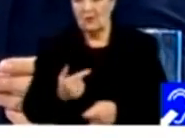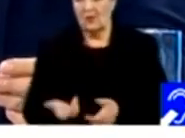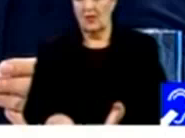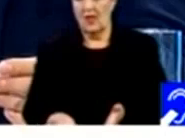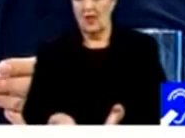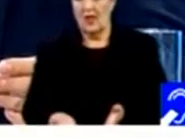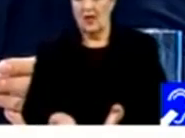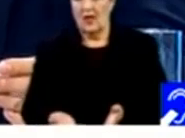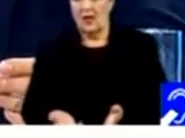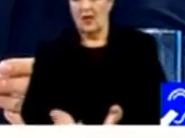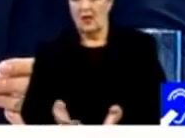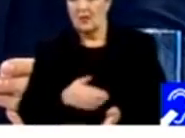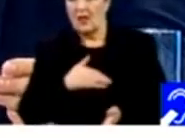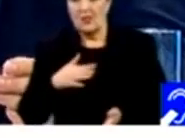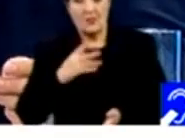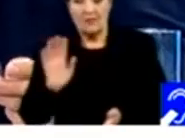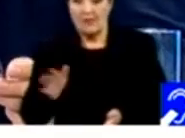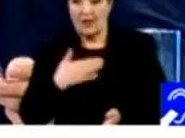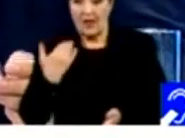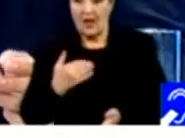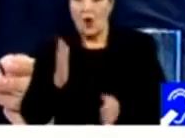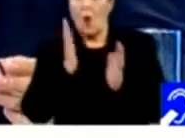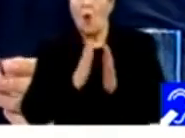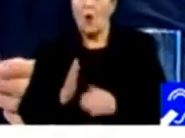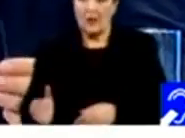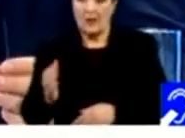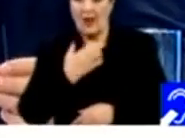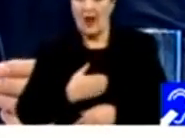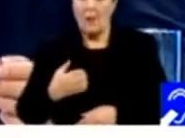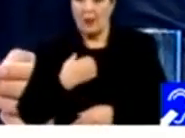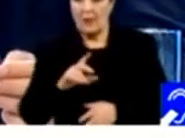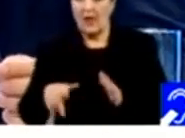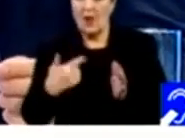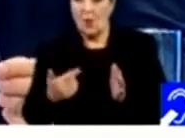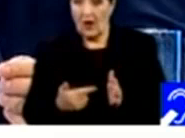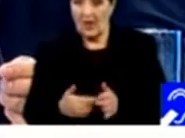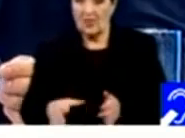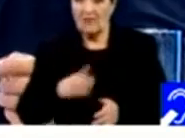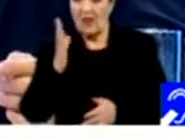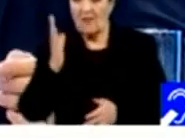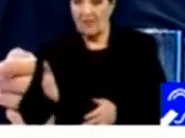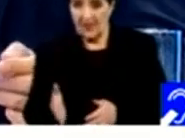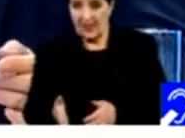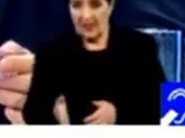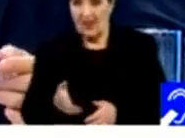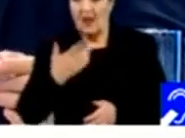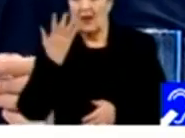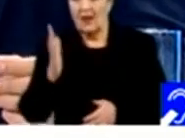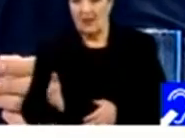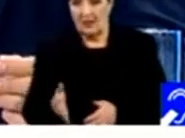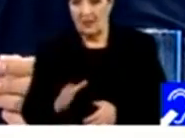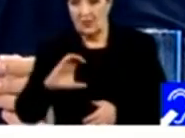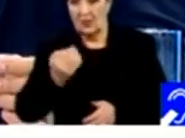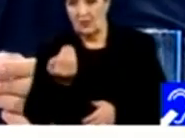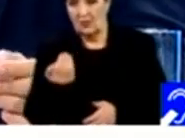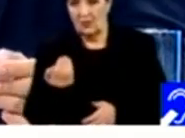Facebook. N-aș vrea. Ce circulă? Ordine la primărie și în oraș va fi atunci când vom scăpa de socialiștii de Ivan